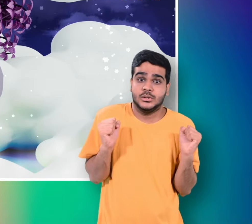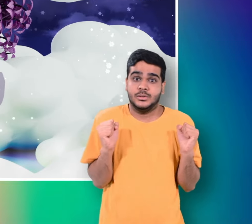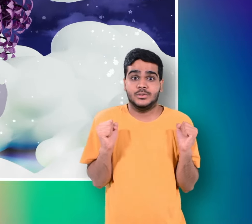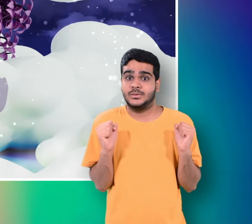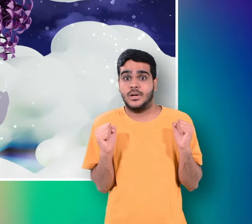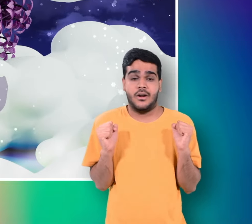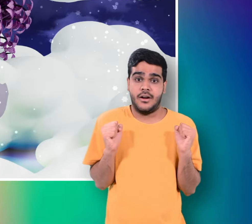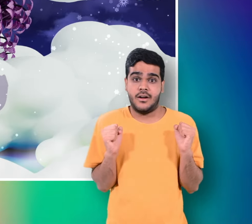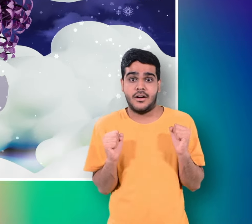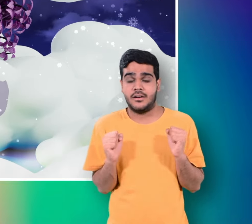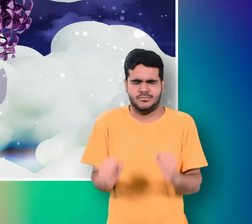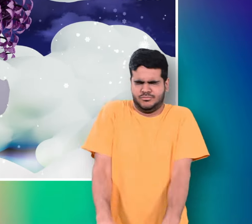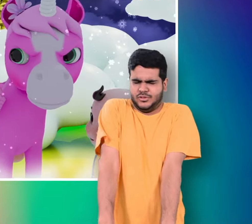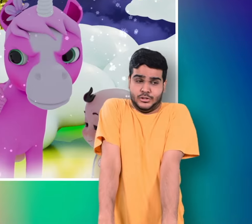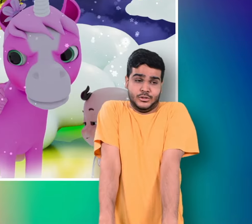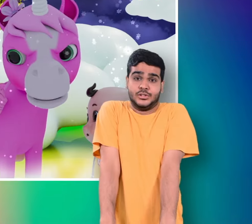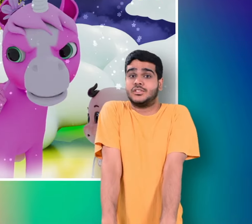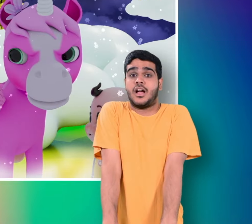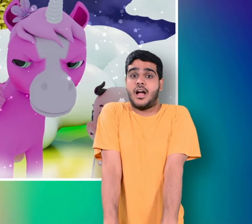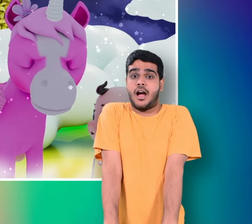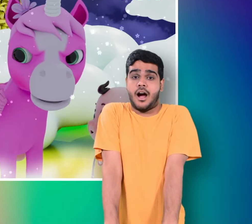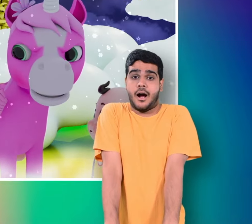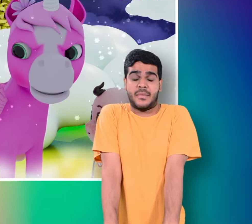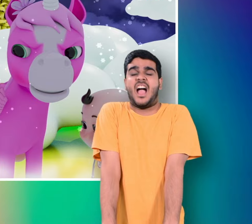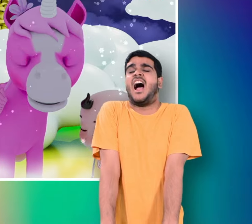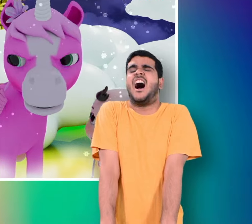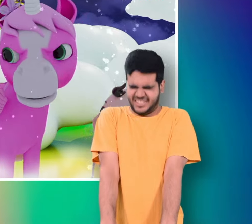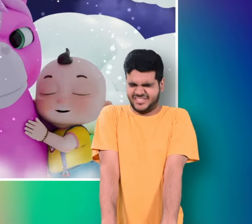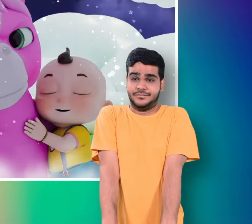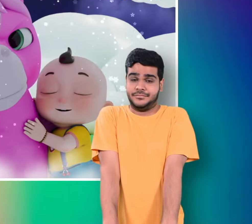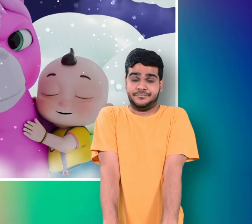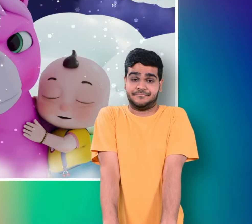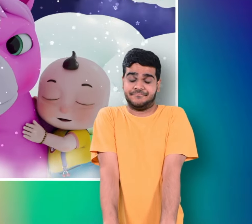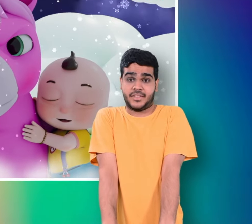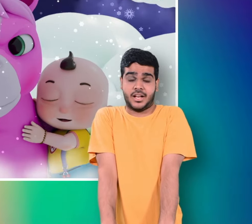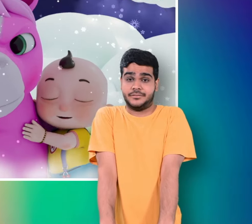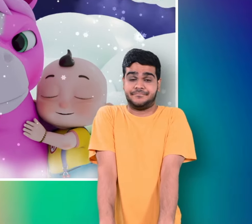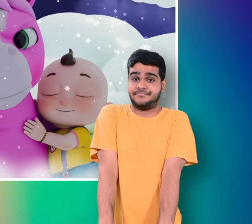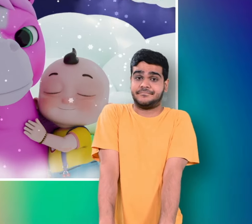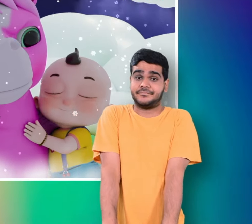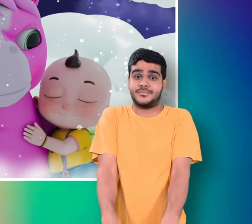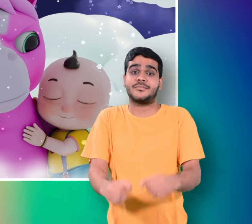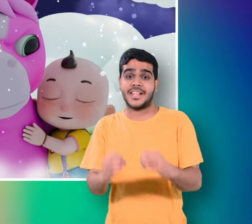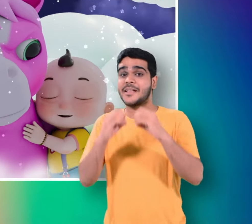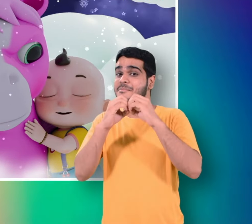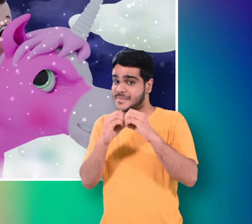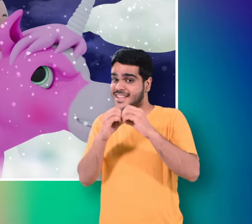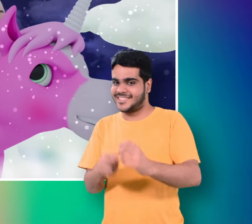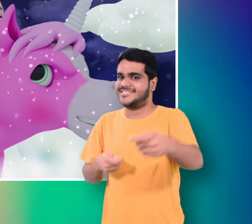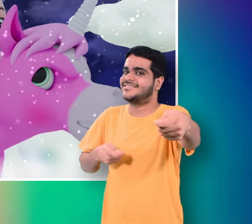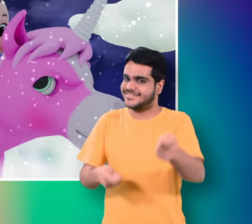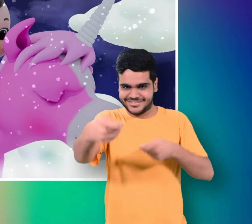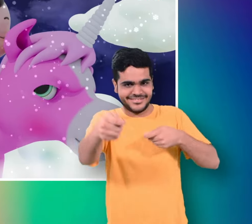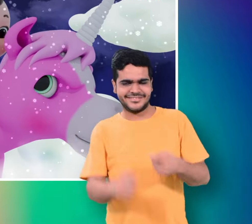थी बर्फ में लग गई थंडी चग बक चग बक चग बक चग बक घोड़ा